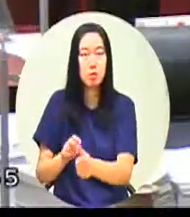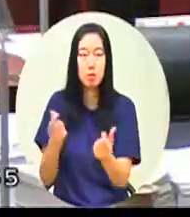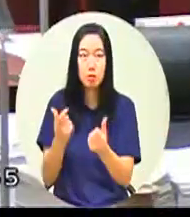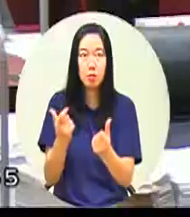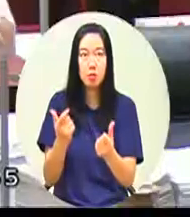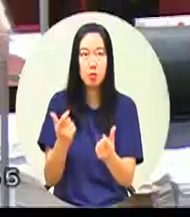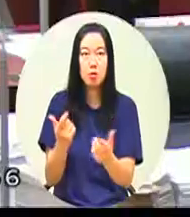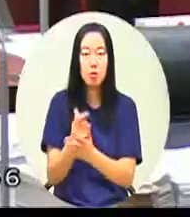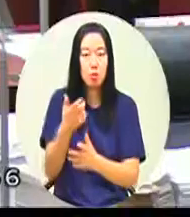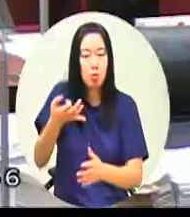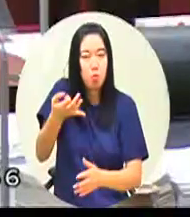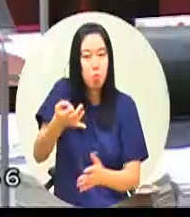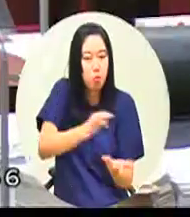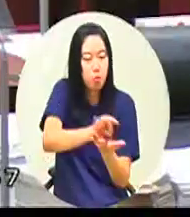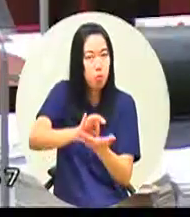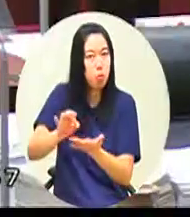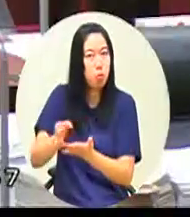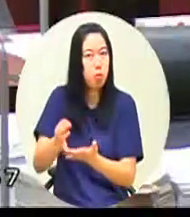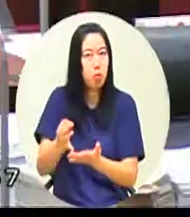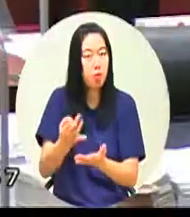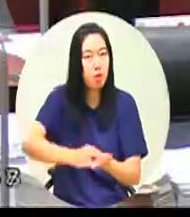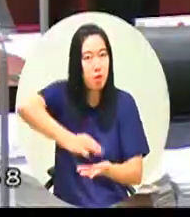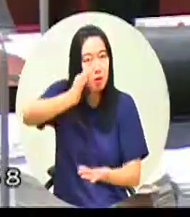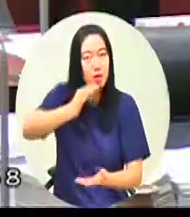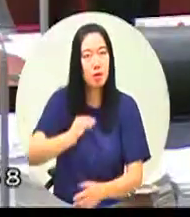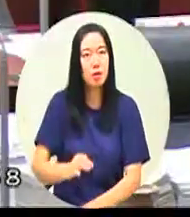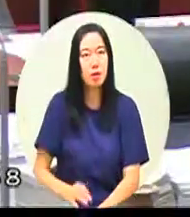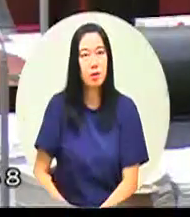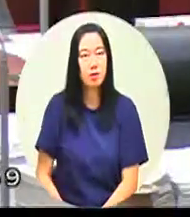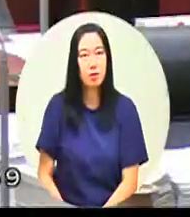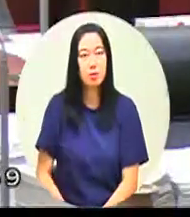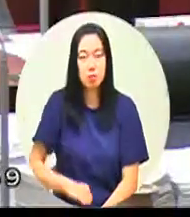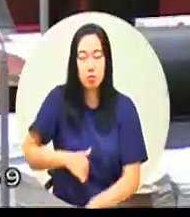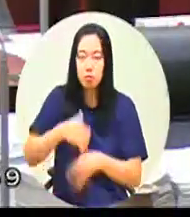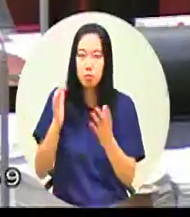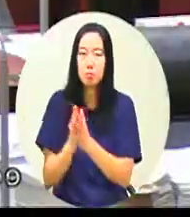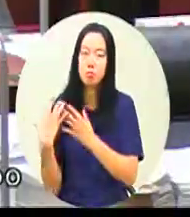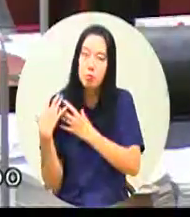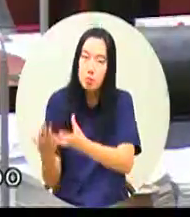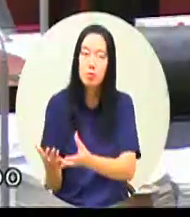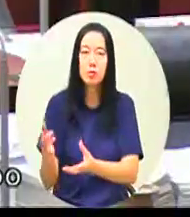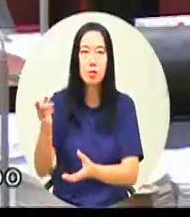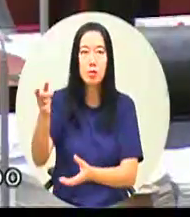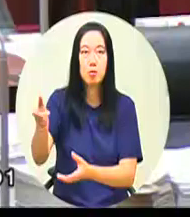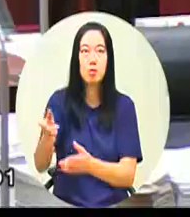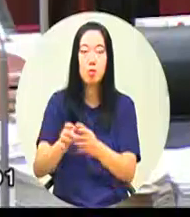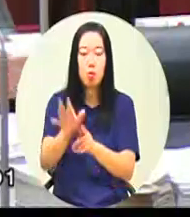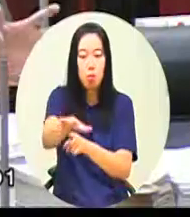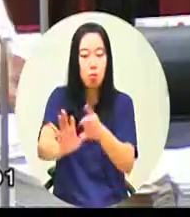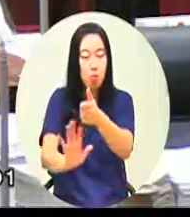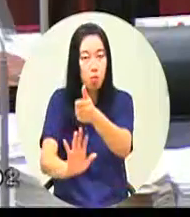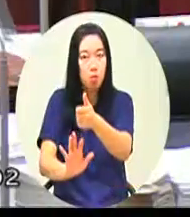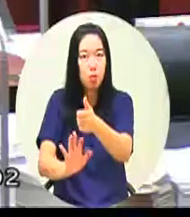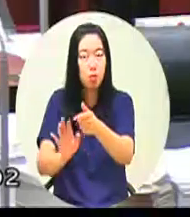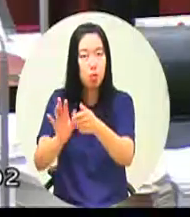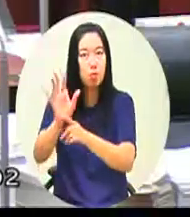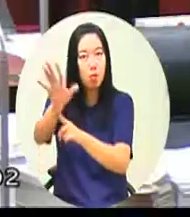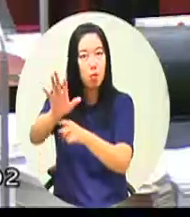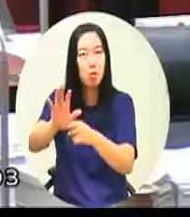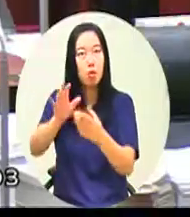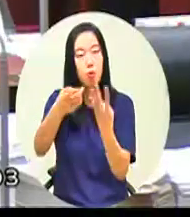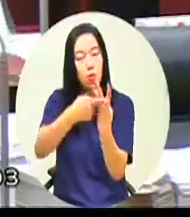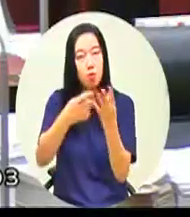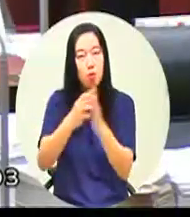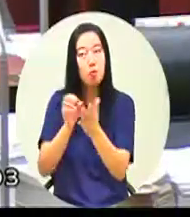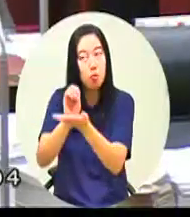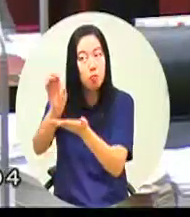的成本会较悬呢，啊，这个就有奈这个、哦、我们这个农业局相关单位来反映啦、哦、